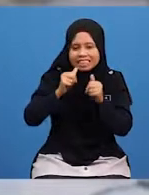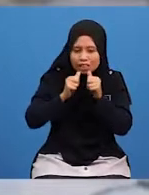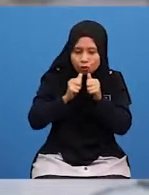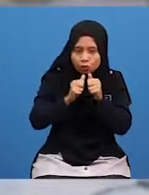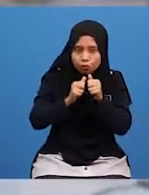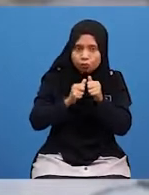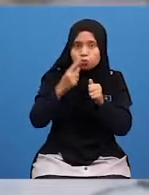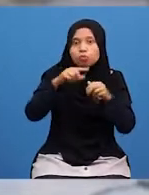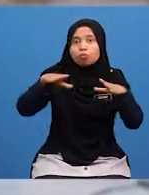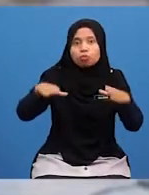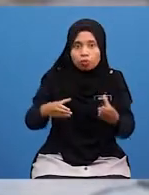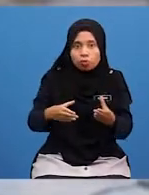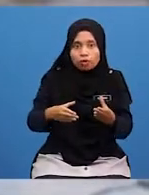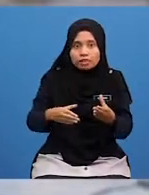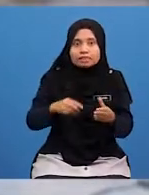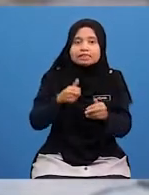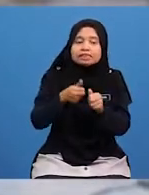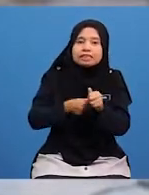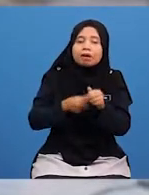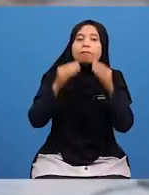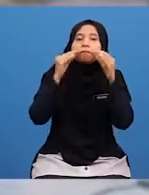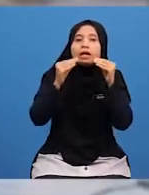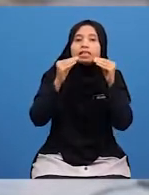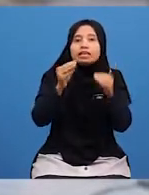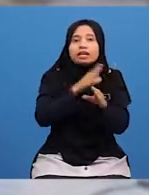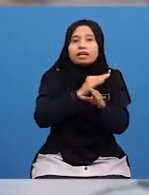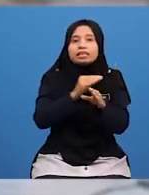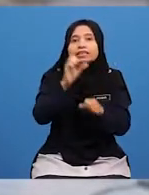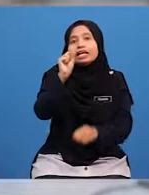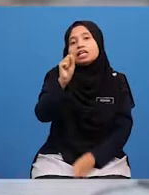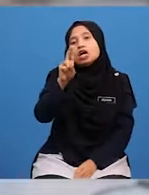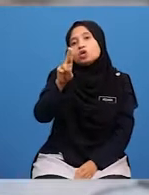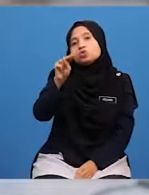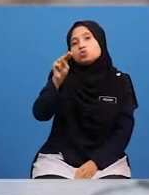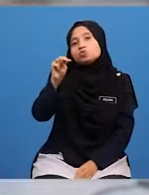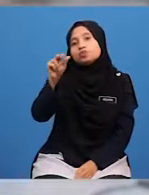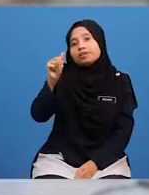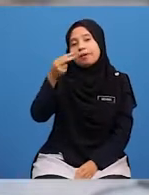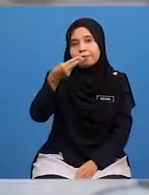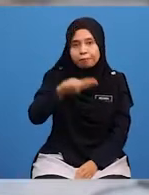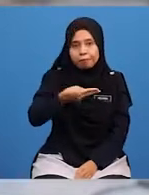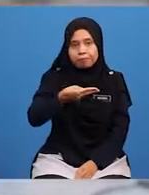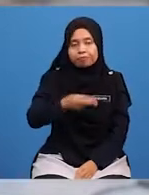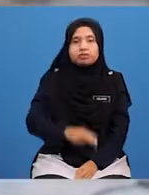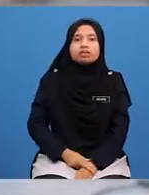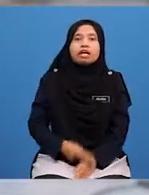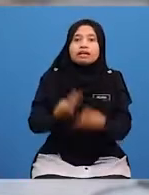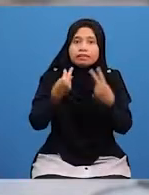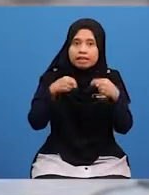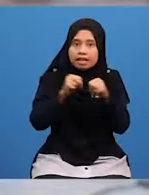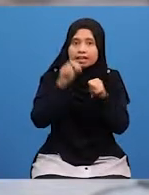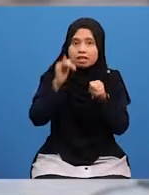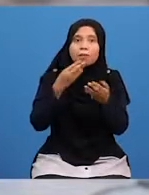dalam melaksanakan setiap ajaran dan sunnah baginda. Nilai sivik yang diterapkan adalah